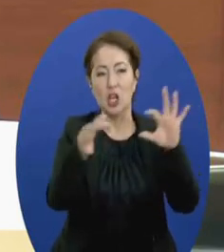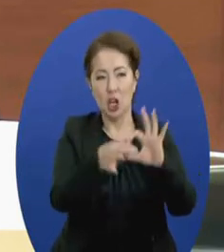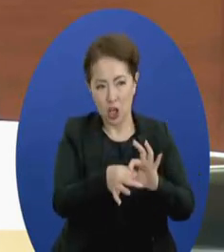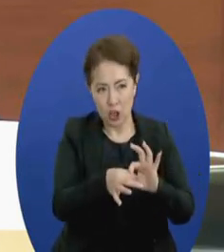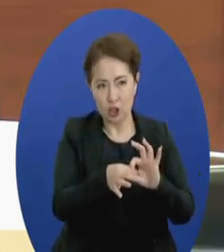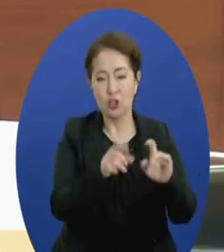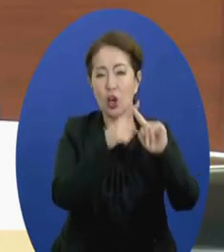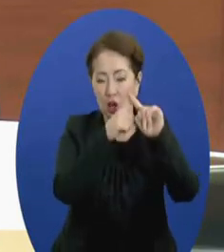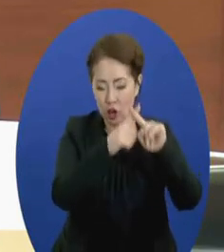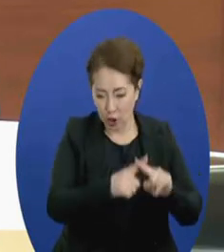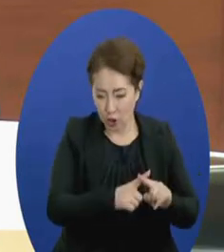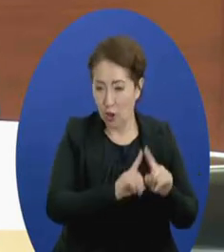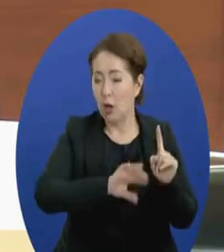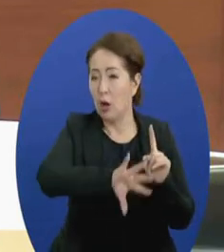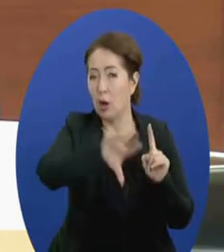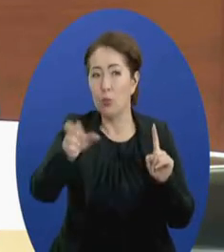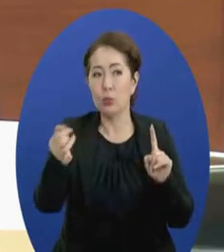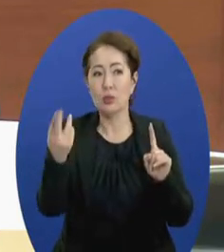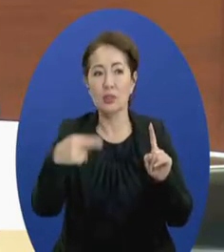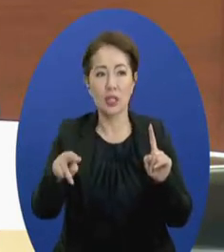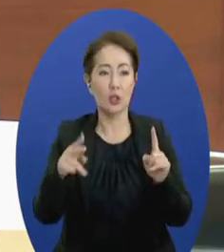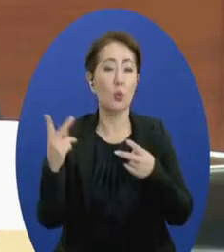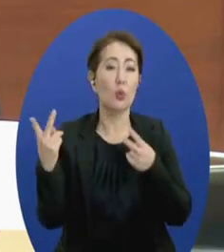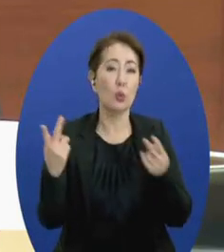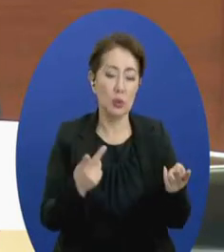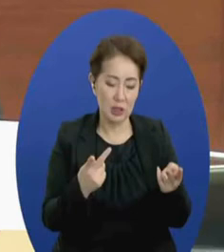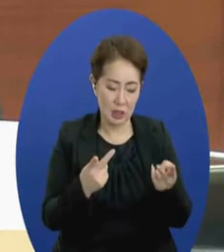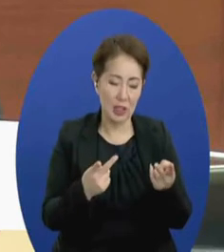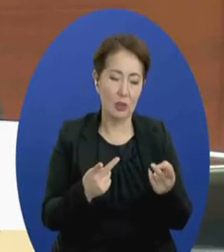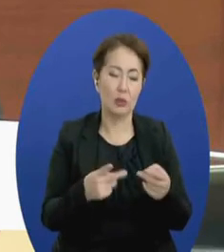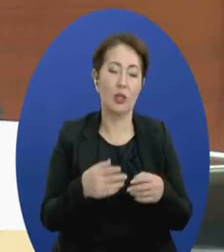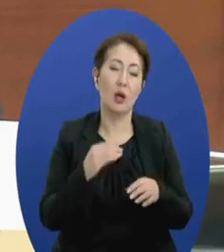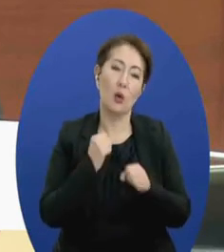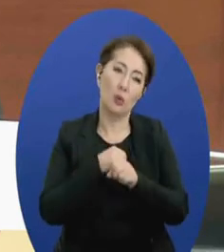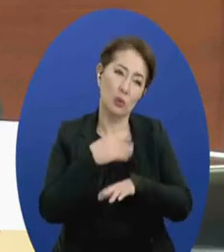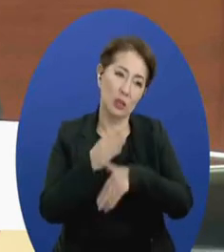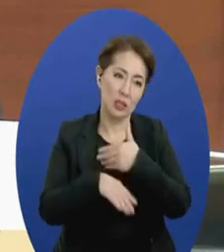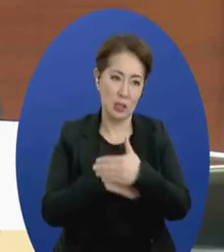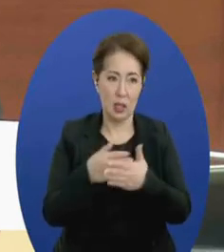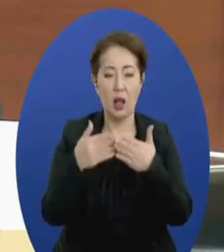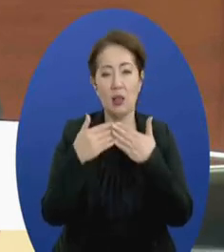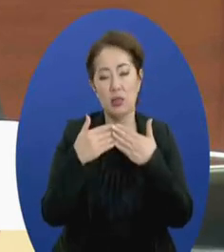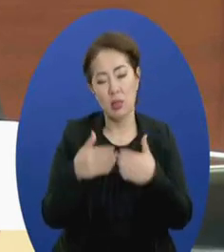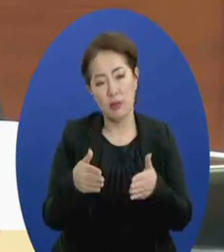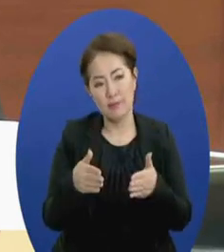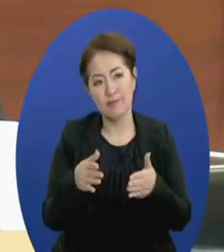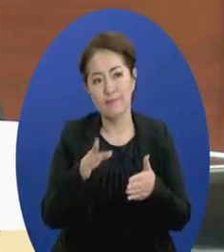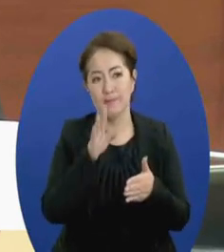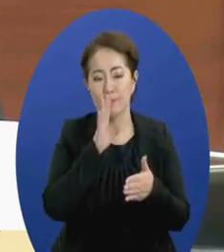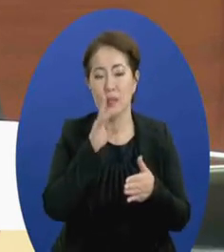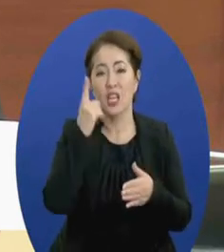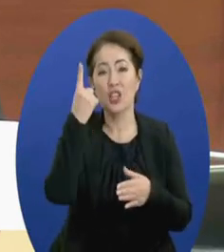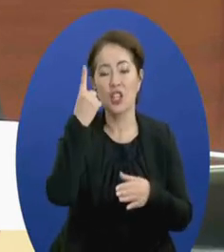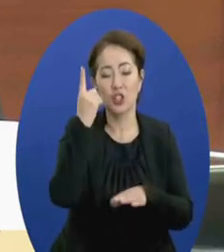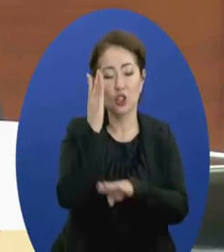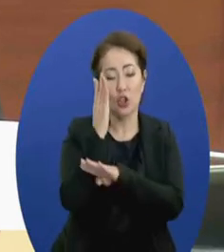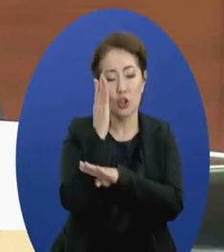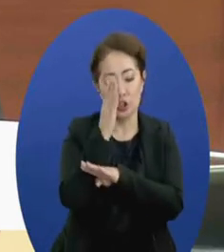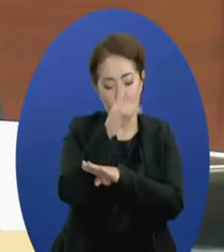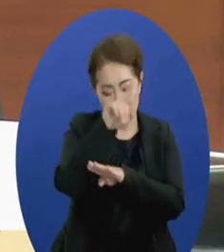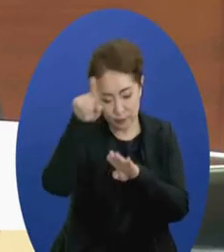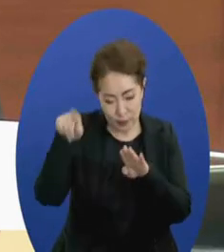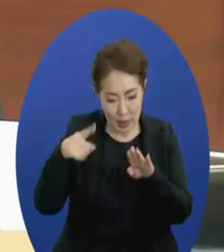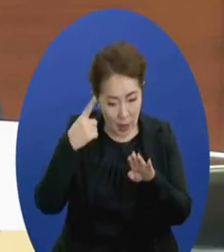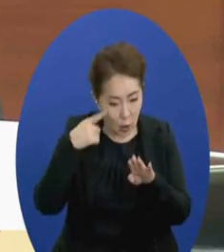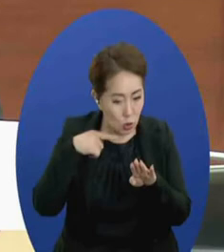хориглогдоод бусад үйлчилгээнүүд ингээд үйл ажиллагаагаа нэгт өдрийн өглөөний 6